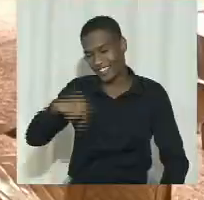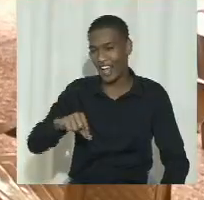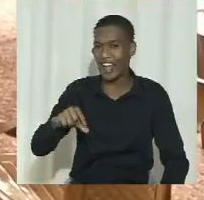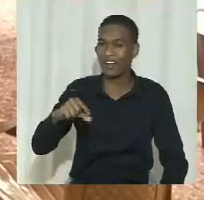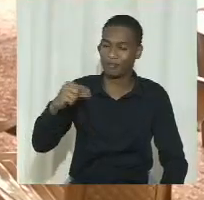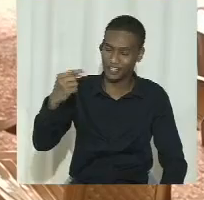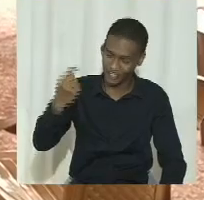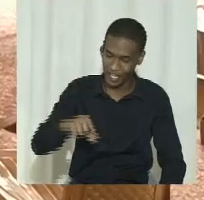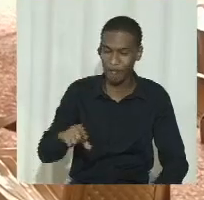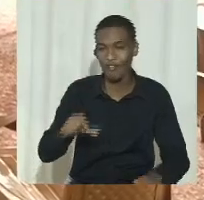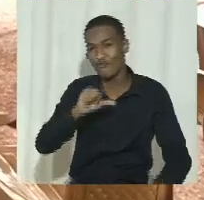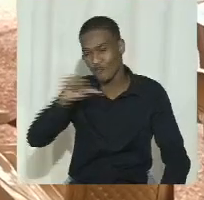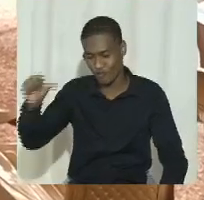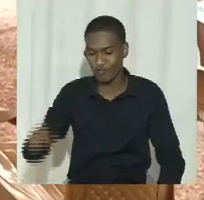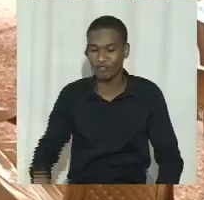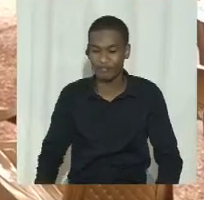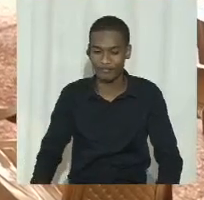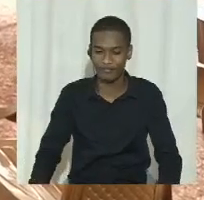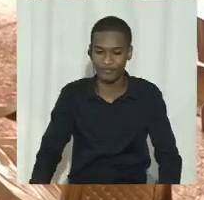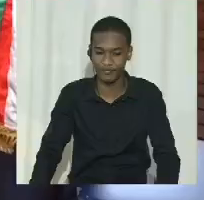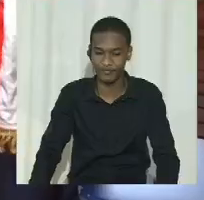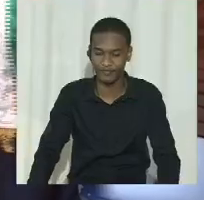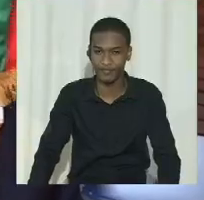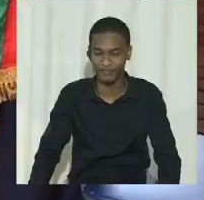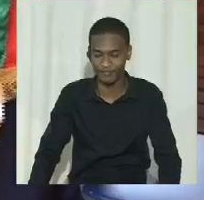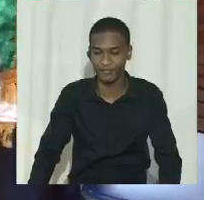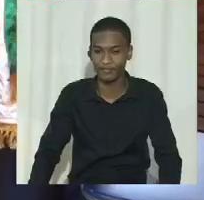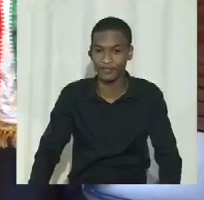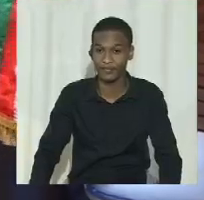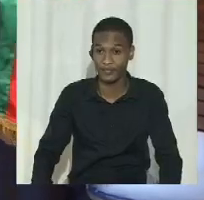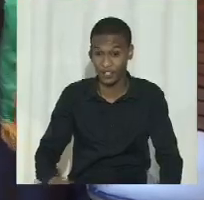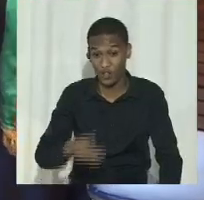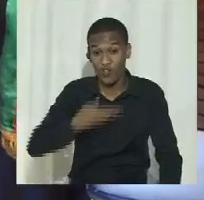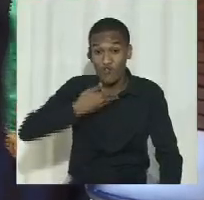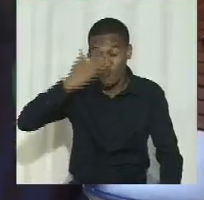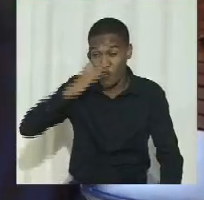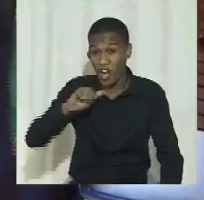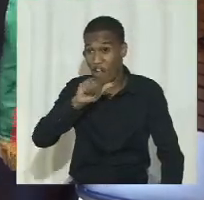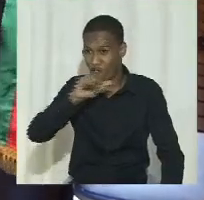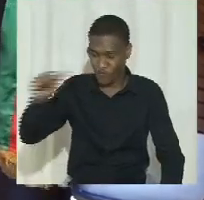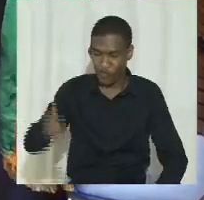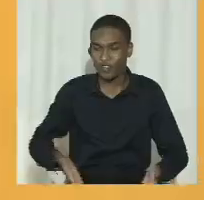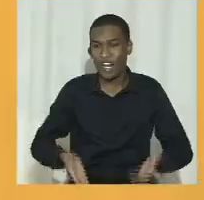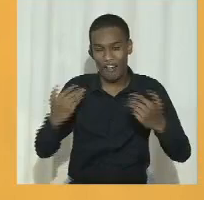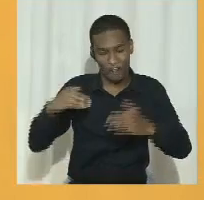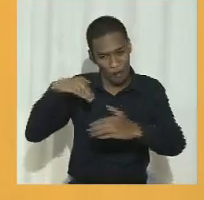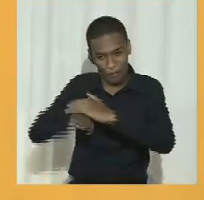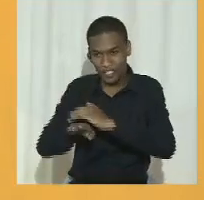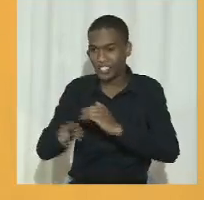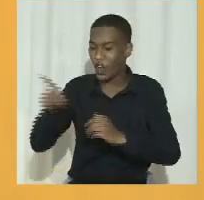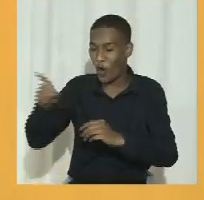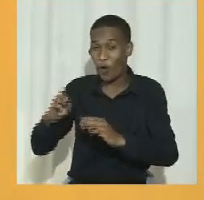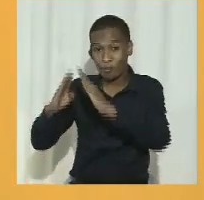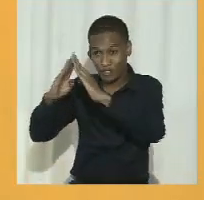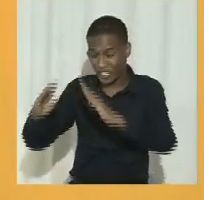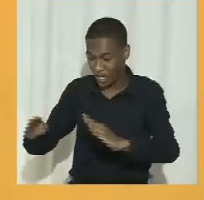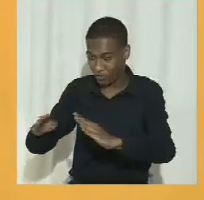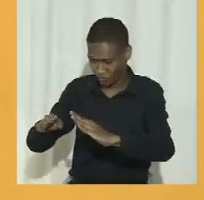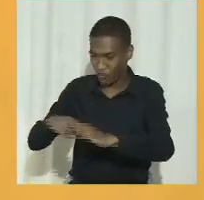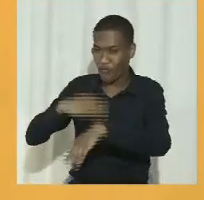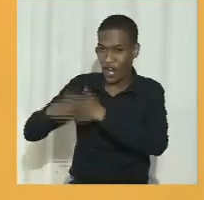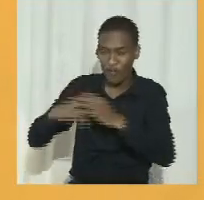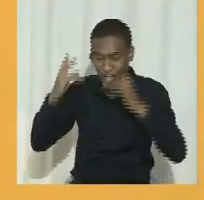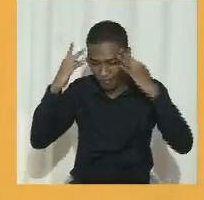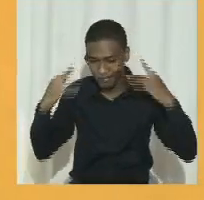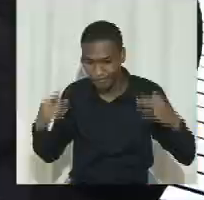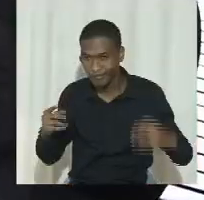hoe aleo izy manaja fepetra. Arak'izany, olona folo ihany no afaka miditra atao amin'ny efitrano fisoratana. Ireo mpanambady